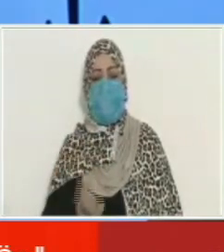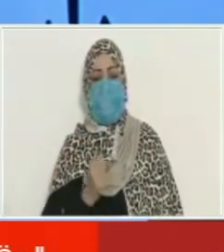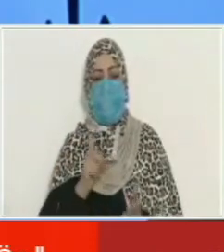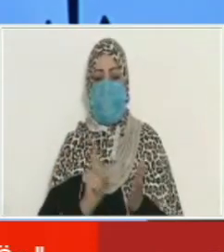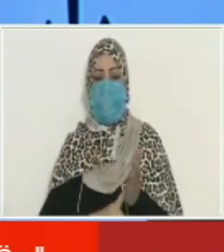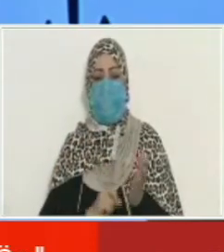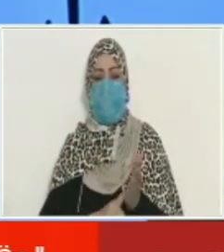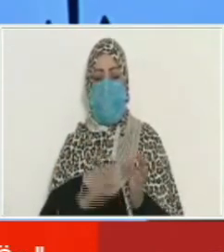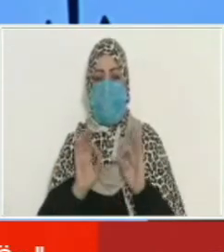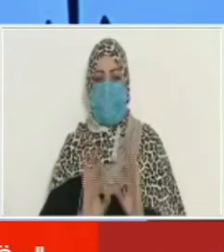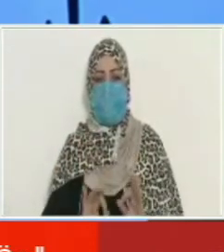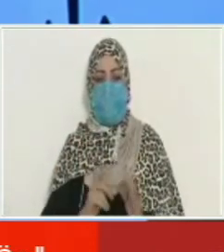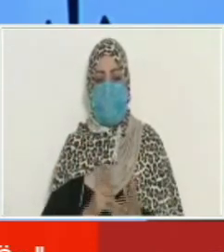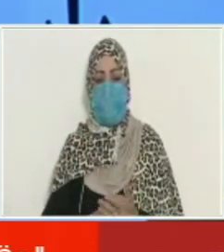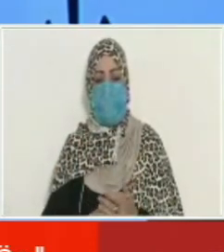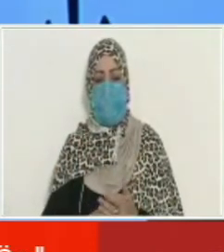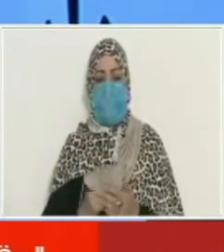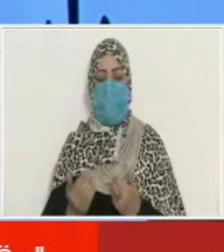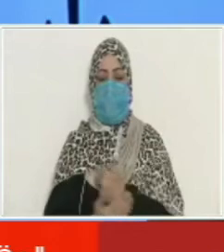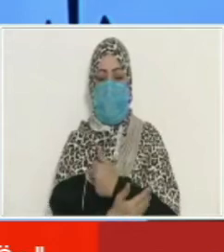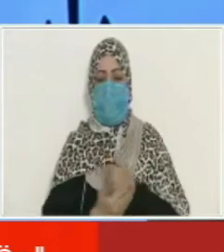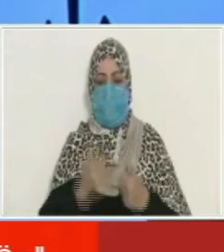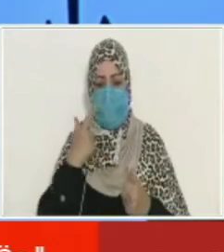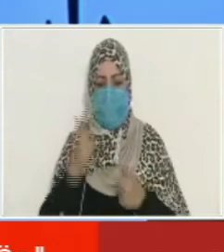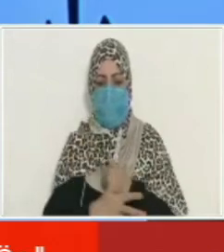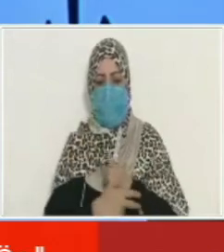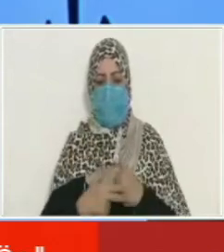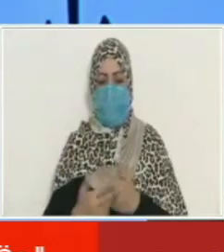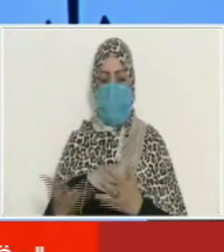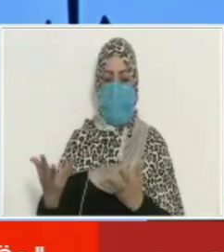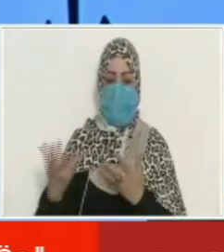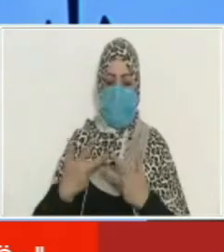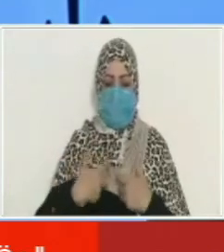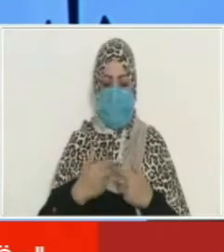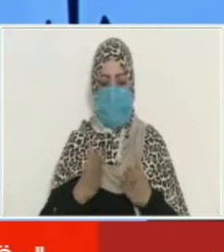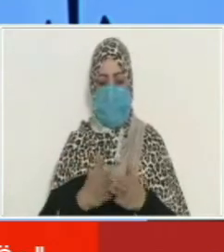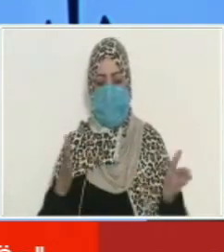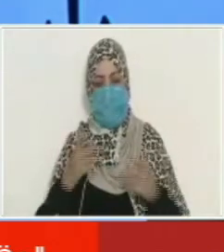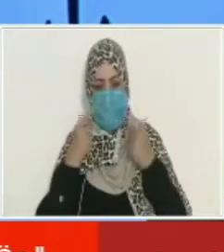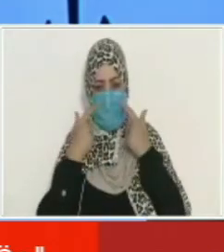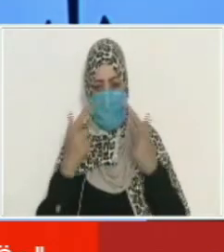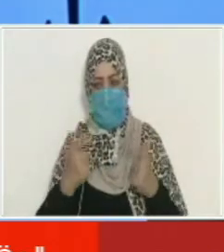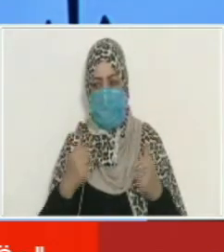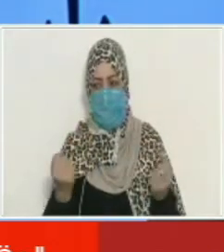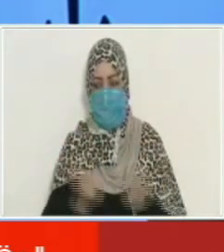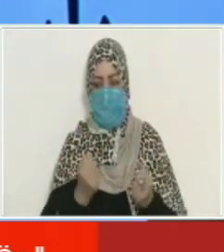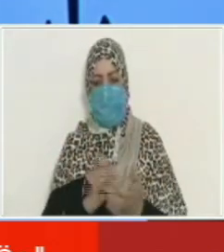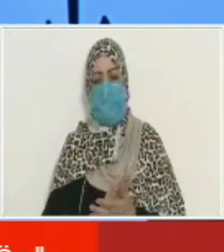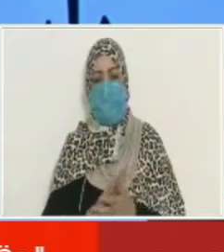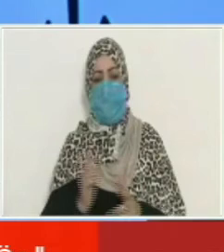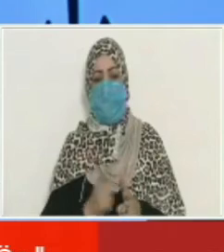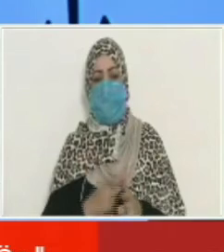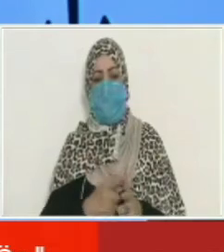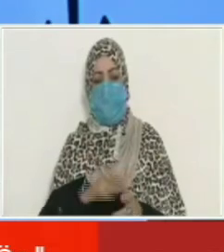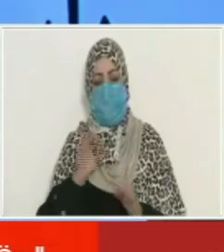المستندات، لكن بحسب ما ورد في السؤال الهبة إذا اشترط فيها أنه وهبت